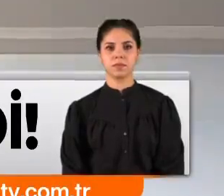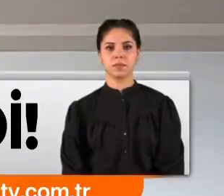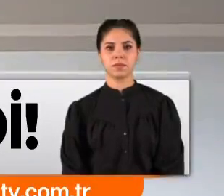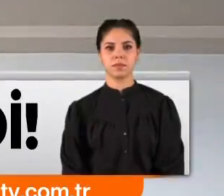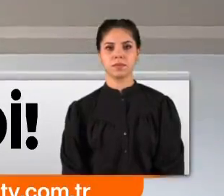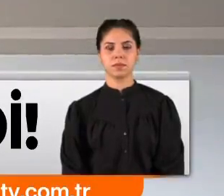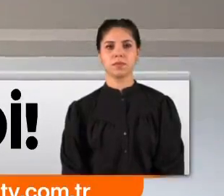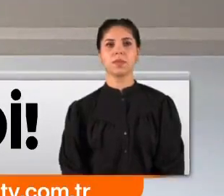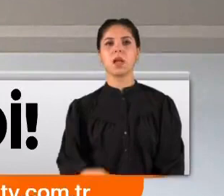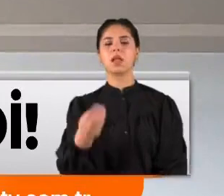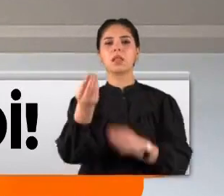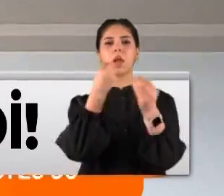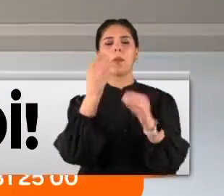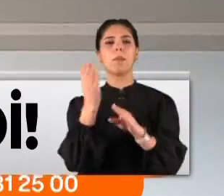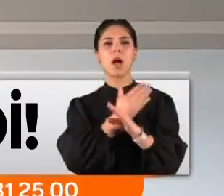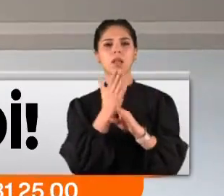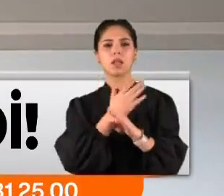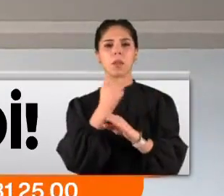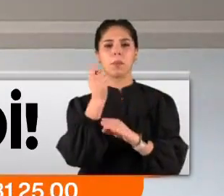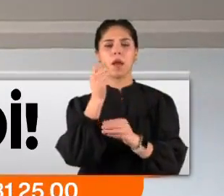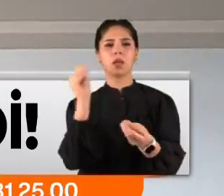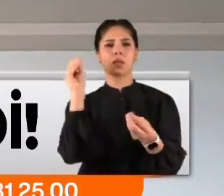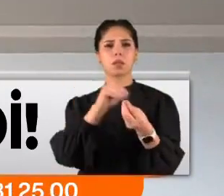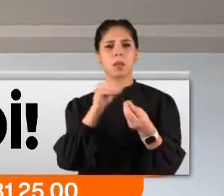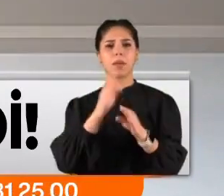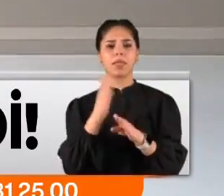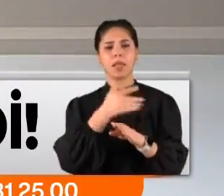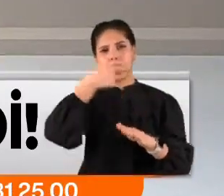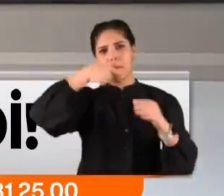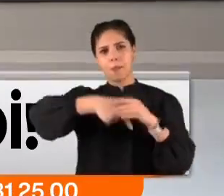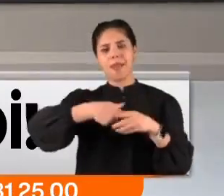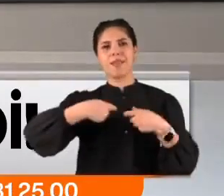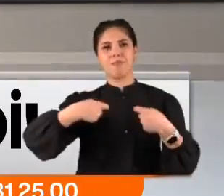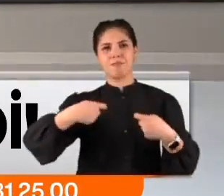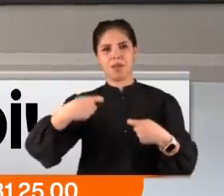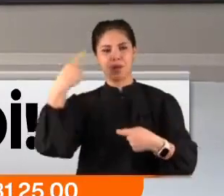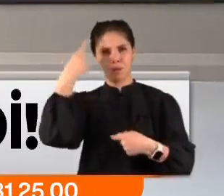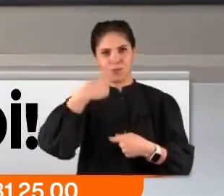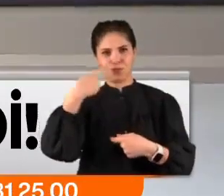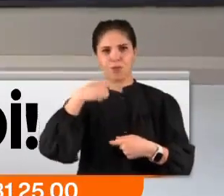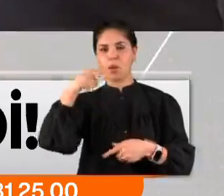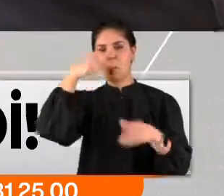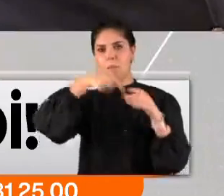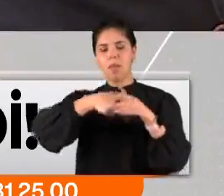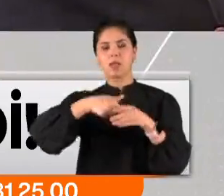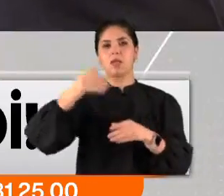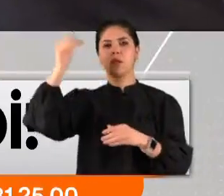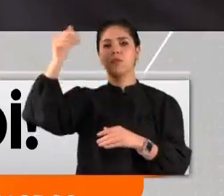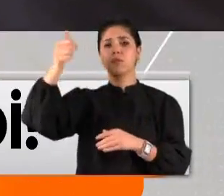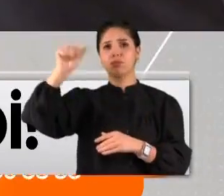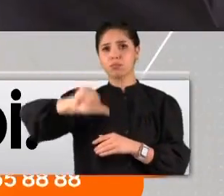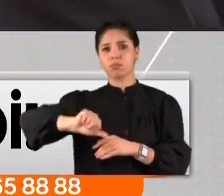Temel gıda ürünlerinde fiyatlar uçtu. Bahanesi benzin zamlarıydı. Nerede? Benzin düştü. Benzin